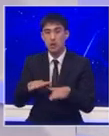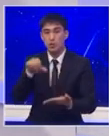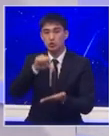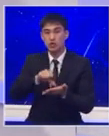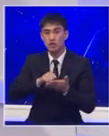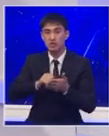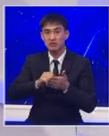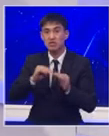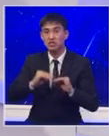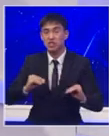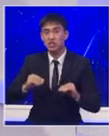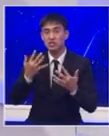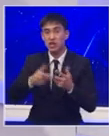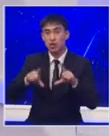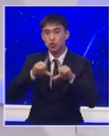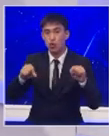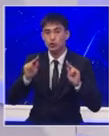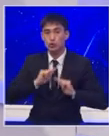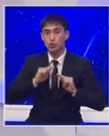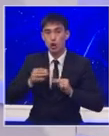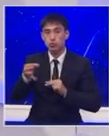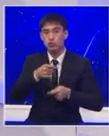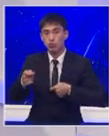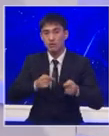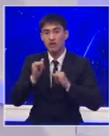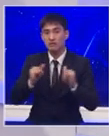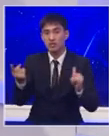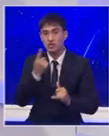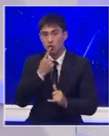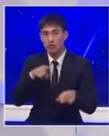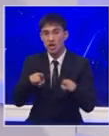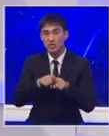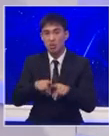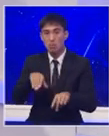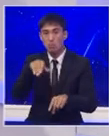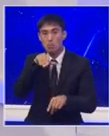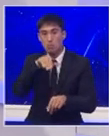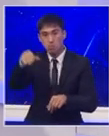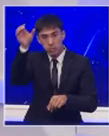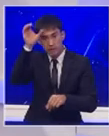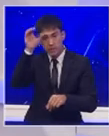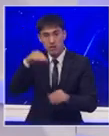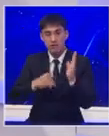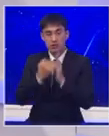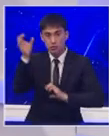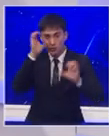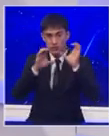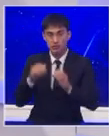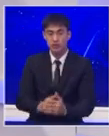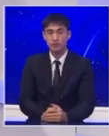участие ученики средних школ, сотрудники областного управления по развитию языков, а также профессора высших учебных заведений.